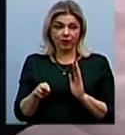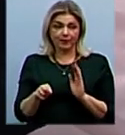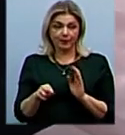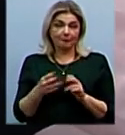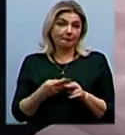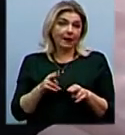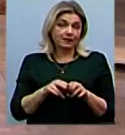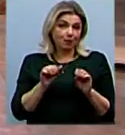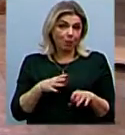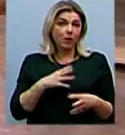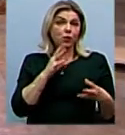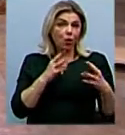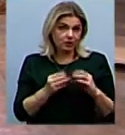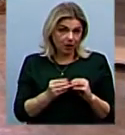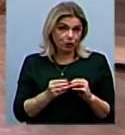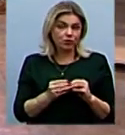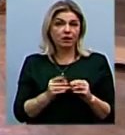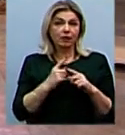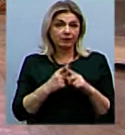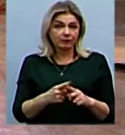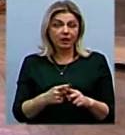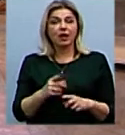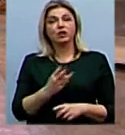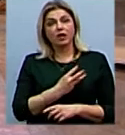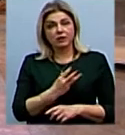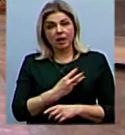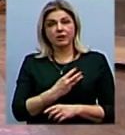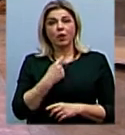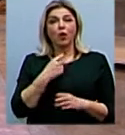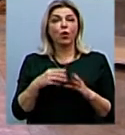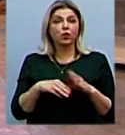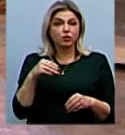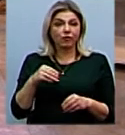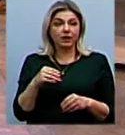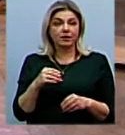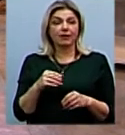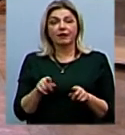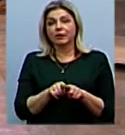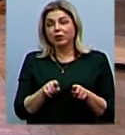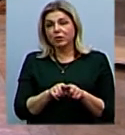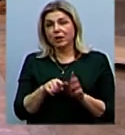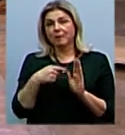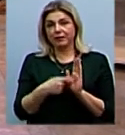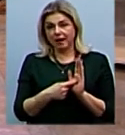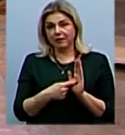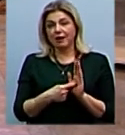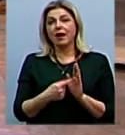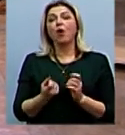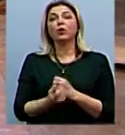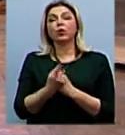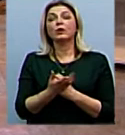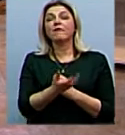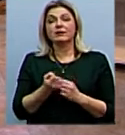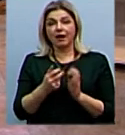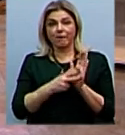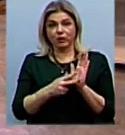бути консенсус? Може бути консенсус, тобто має бути якийсь консенсус, за але те, що їх теж нема питання, звідки примусили. Забрали ці 80 мільйонів. Да?